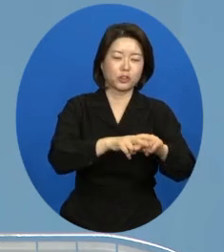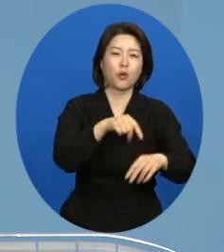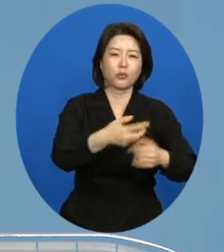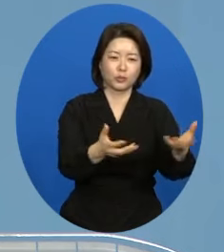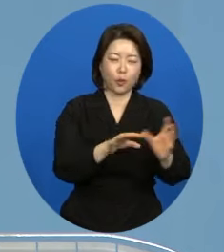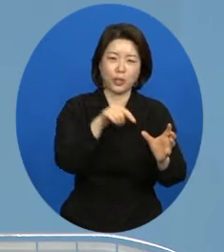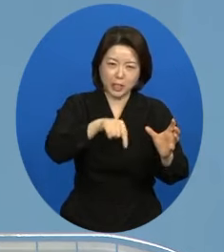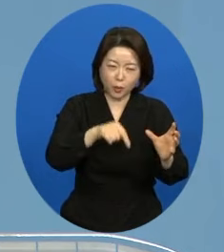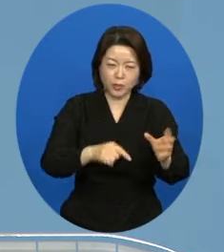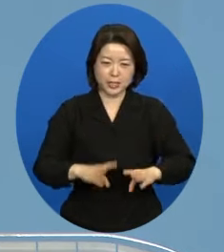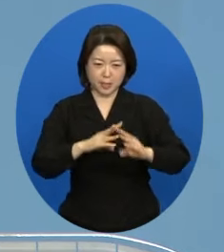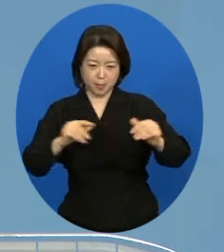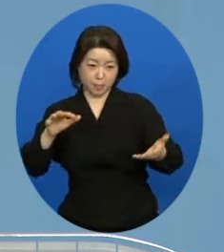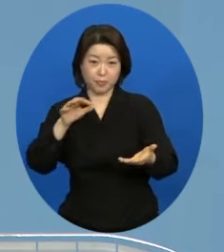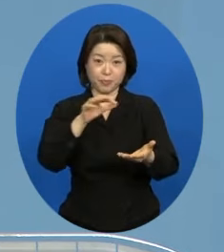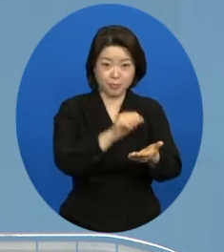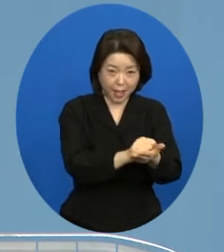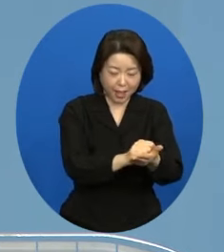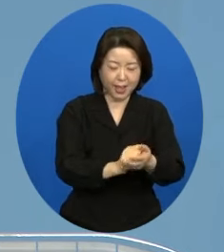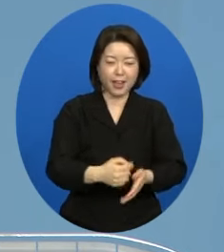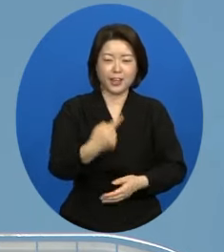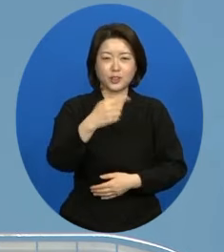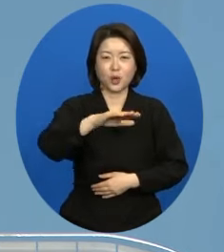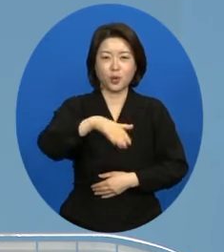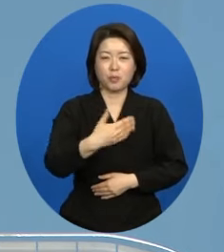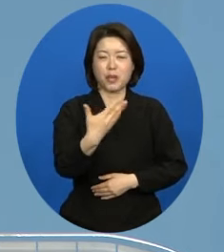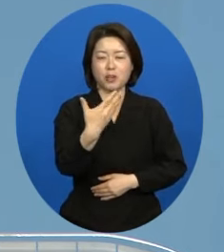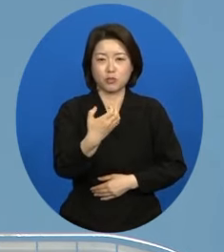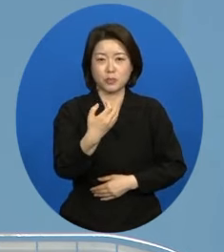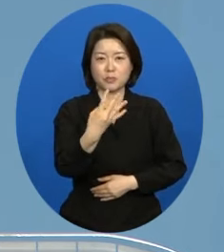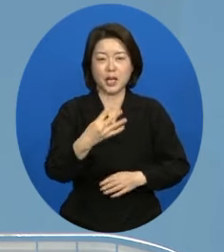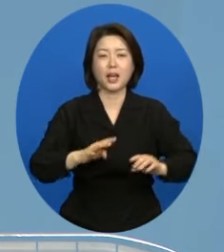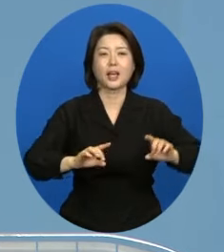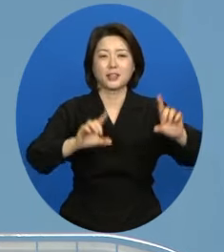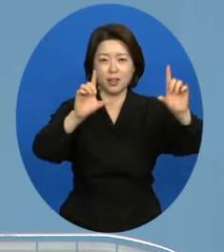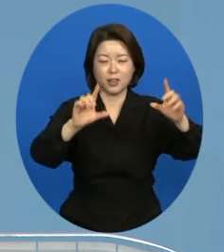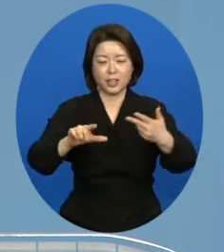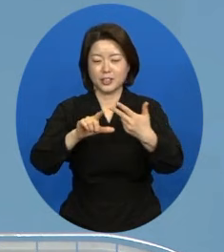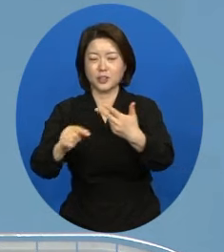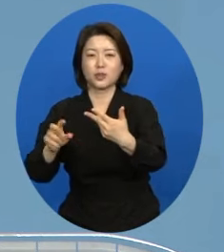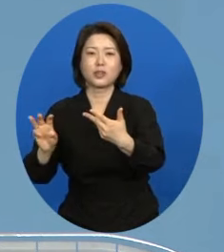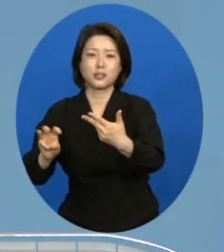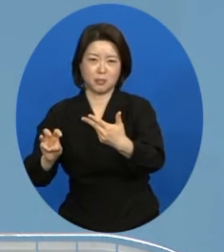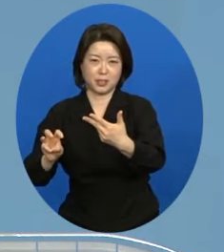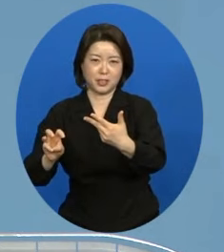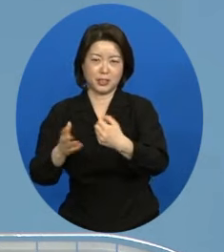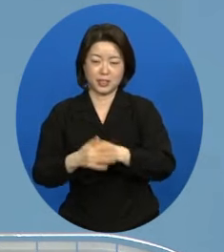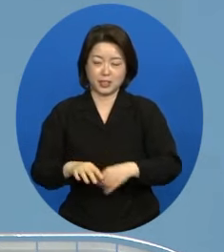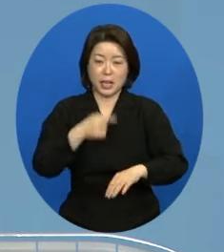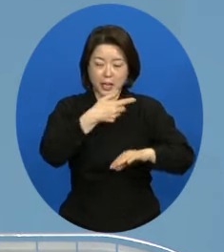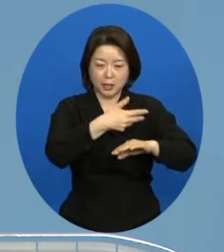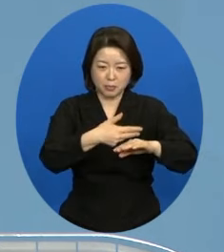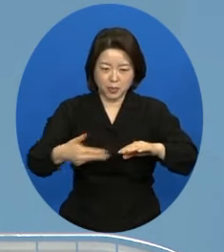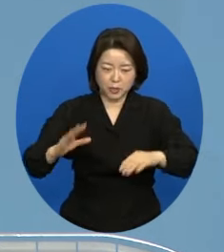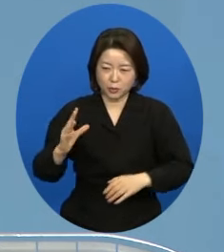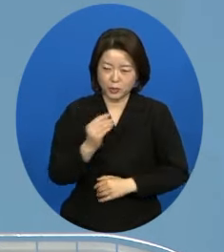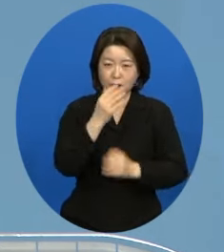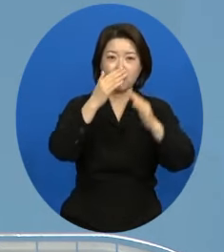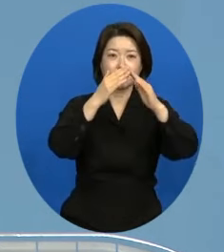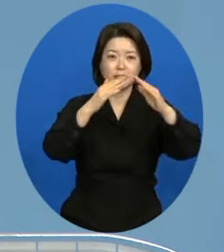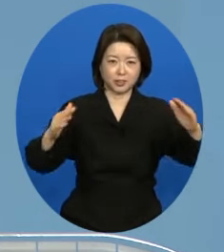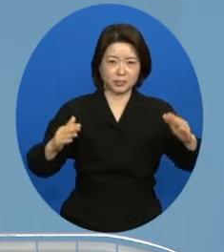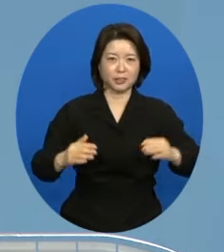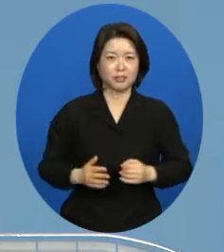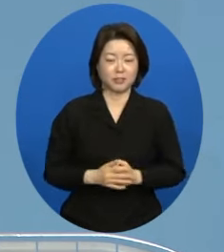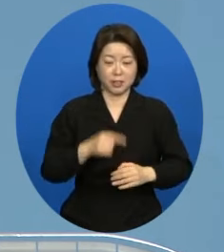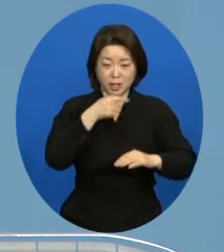이곳에 털을 잡고 1994년에 7월 30일 민족 성전 하나님께서 민족